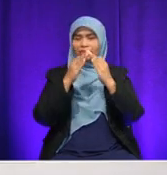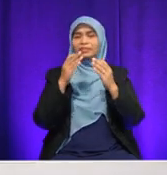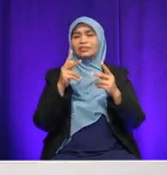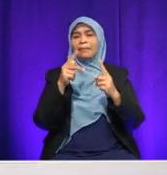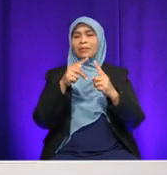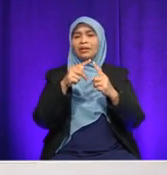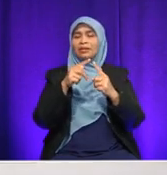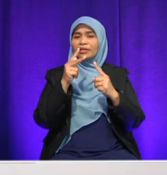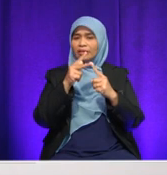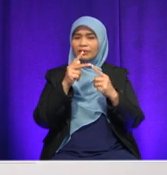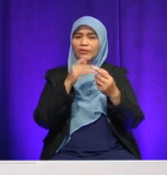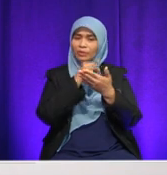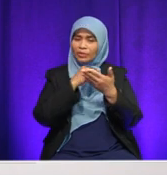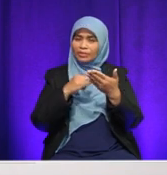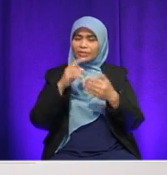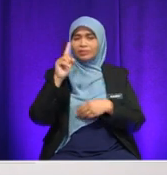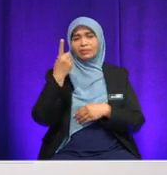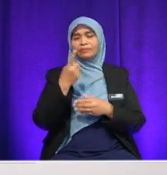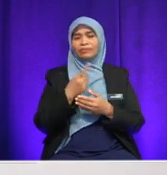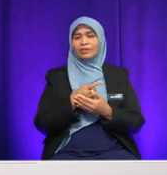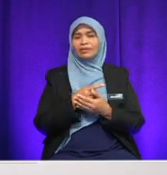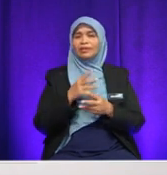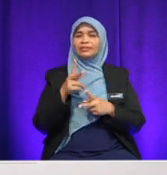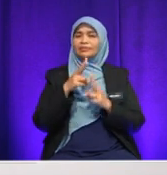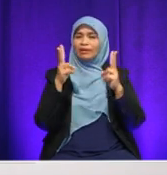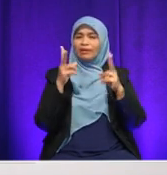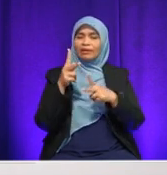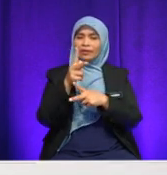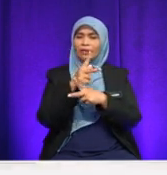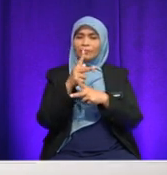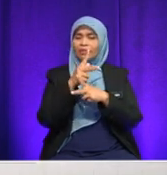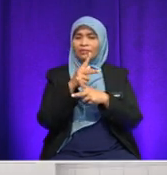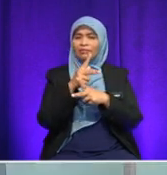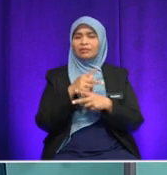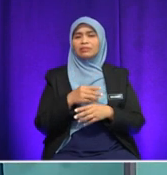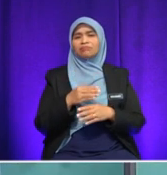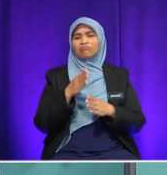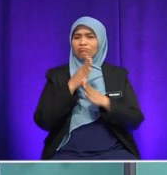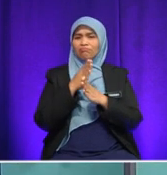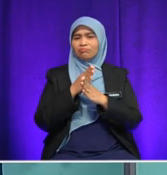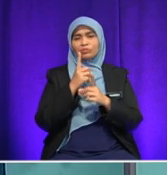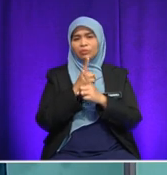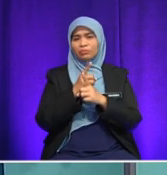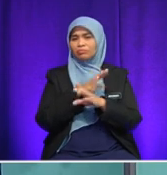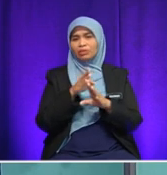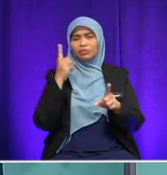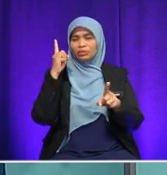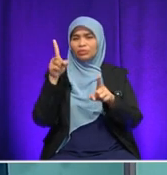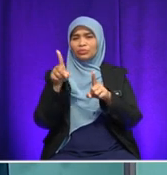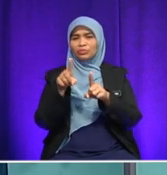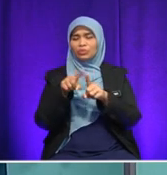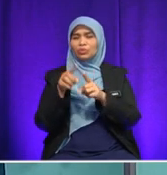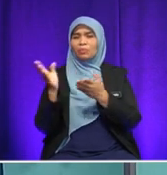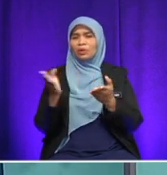Dan seterusnya dia berhati-hati dalam setiap tindakan. Okey, dia sebenarnya dia tak bersetuju tindakan Kreko tu membawa Dol sebagai